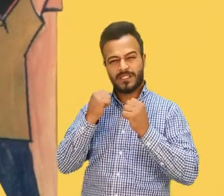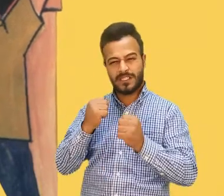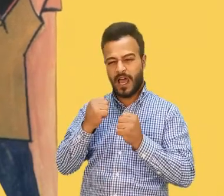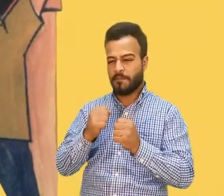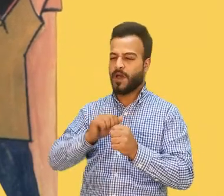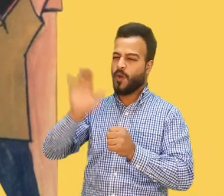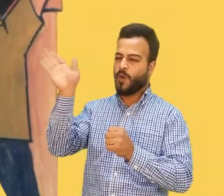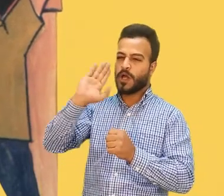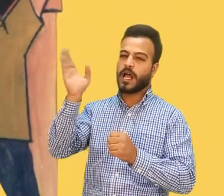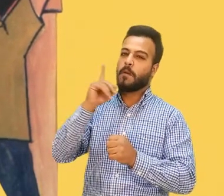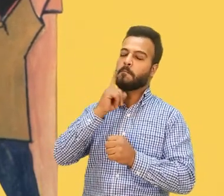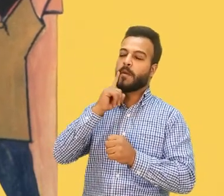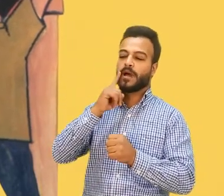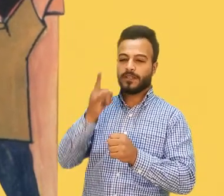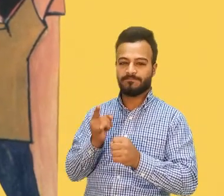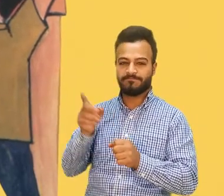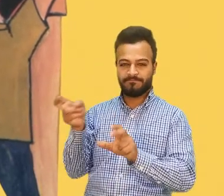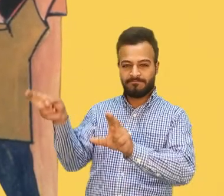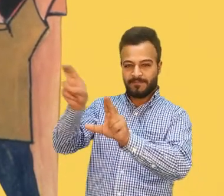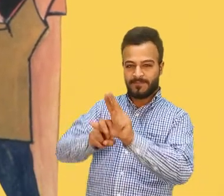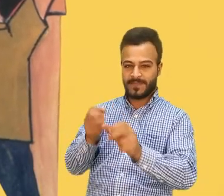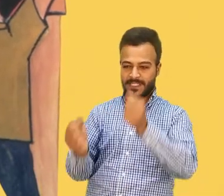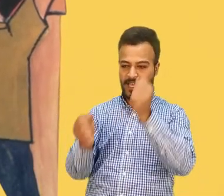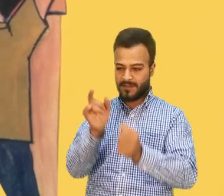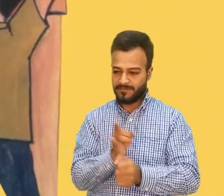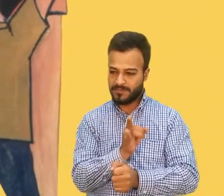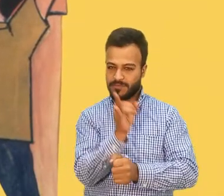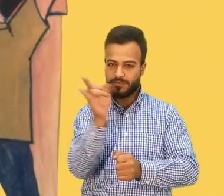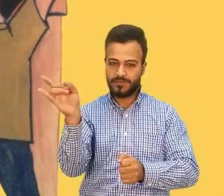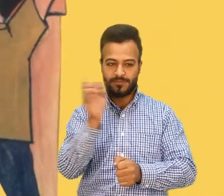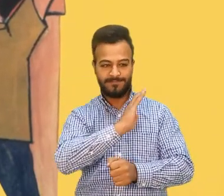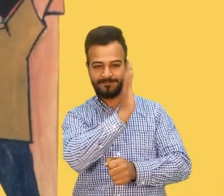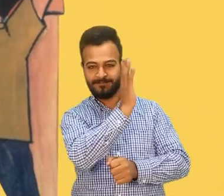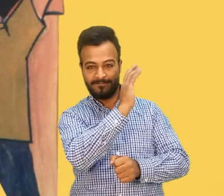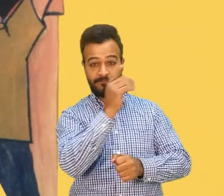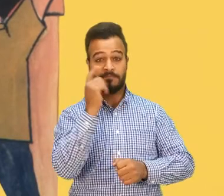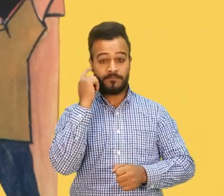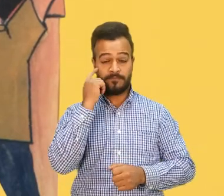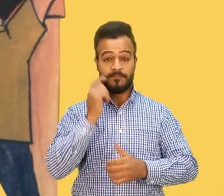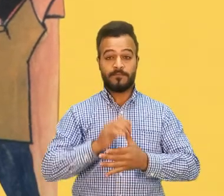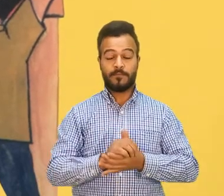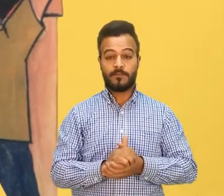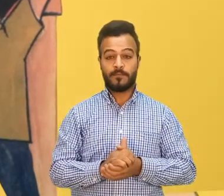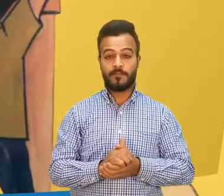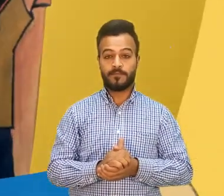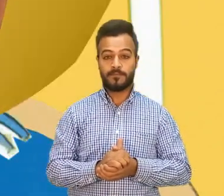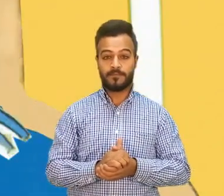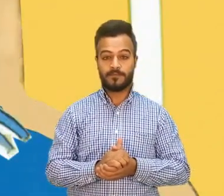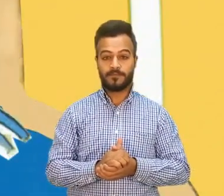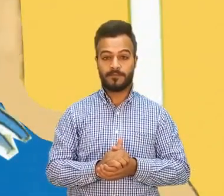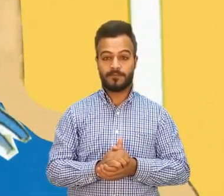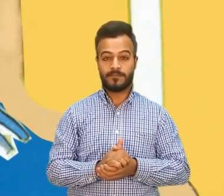أمها التي ركبت السيارة وراحت تلوح لهم.